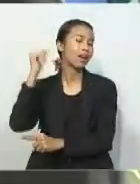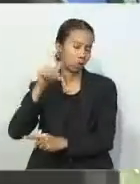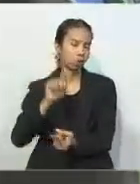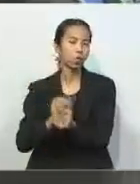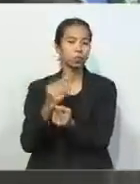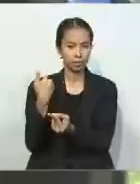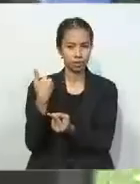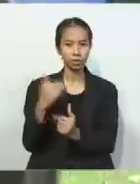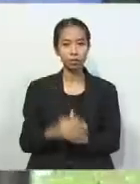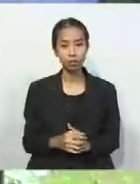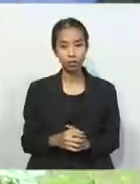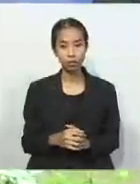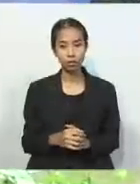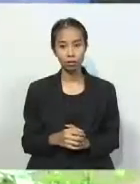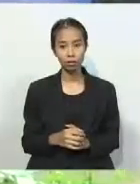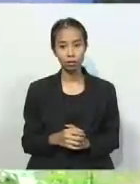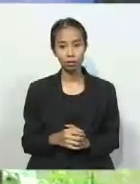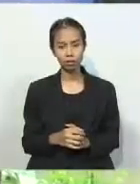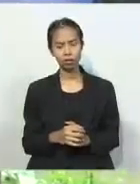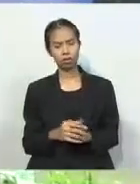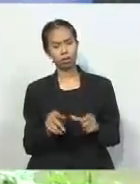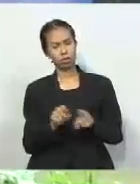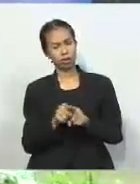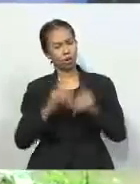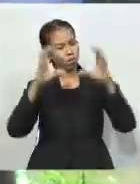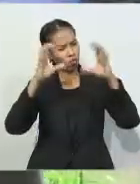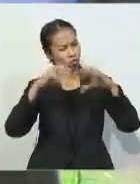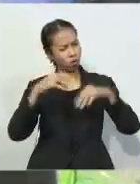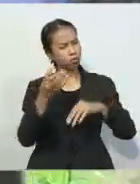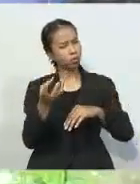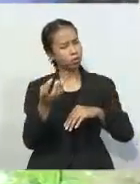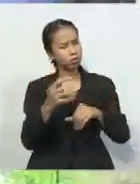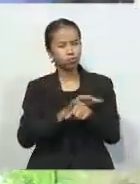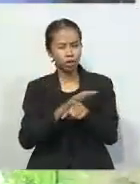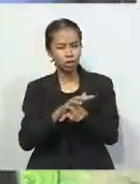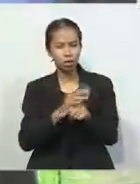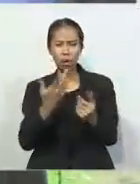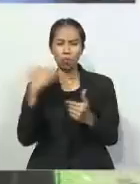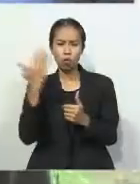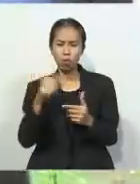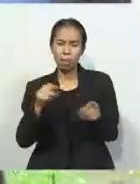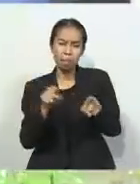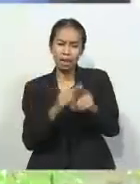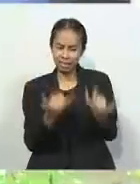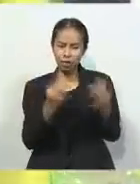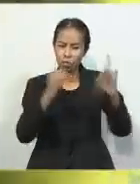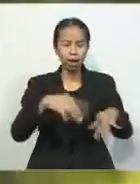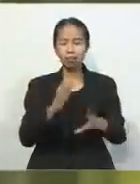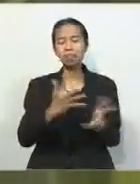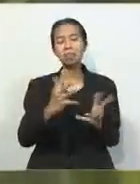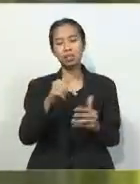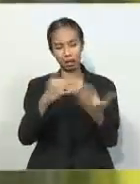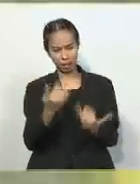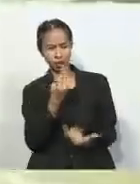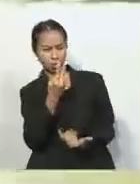อันนี้รุนแรงมากมันคุ้นก็ไม่มากน้ำก็ไม่มากคลื่นล่มก็ไม่มากมันตอนนี้ครับติดทุกข์ไหมนะ คุ